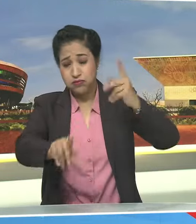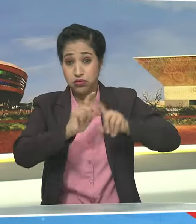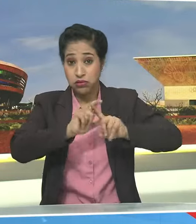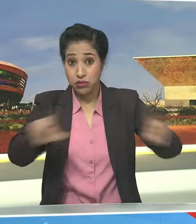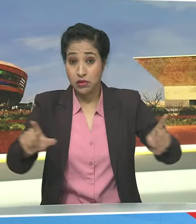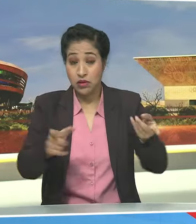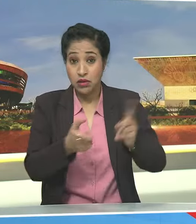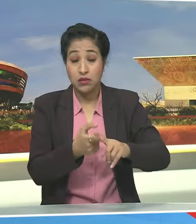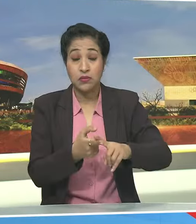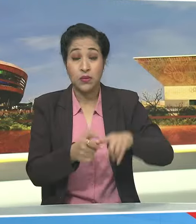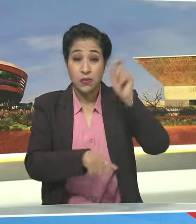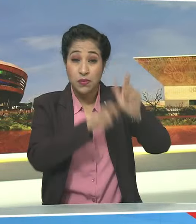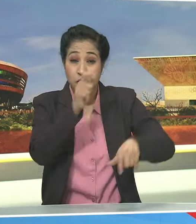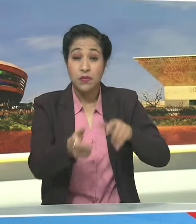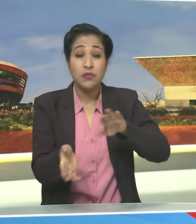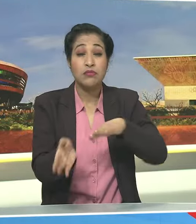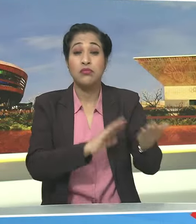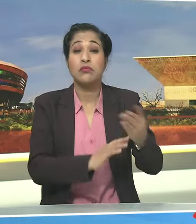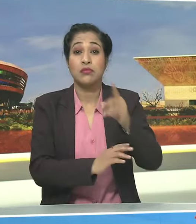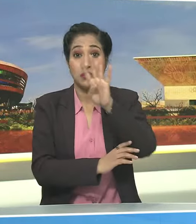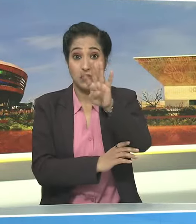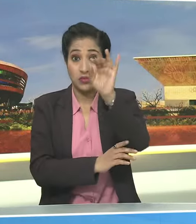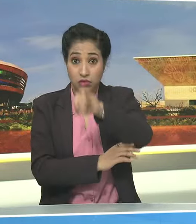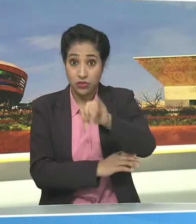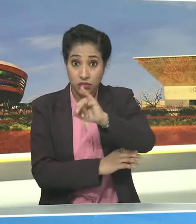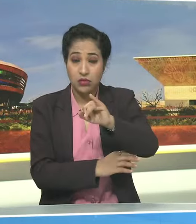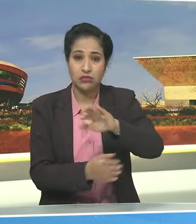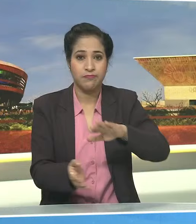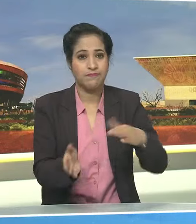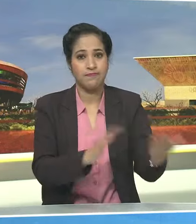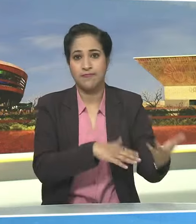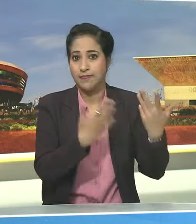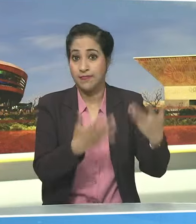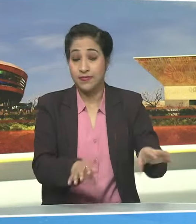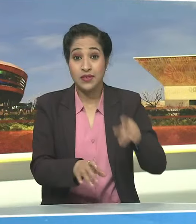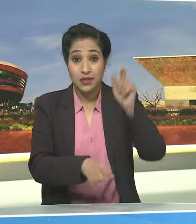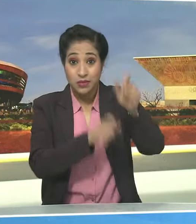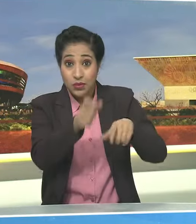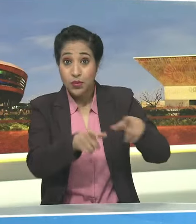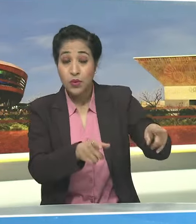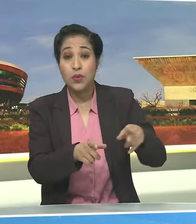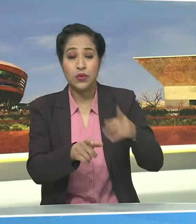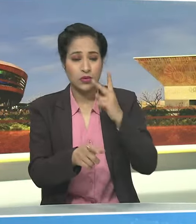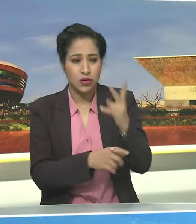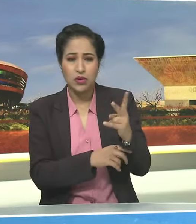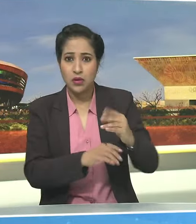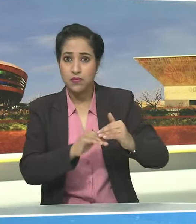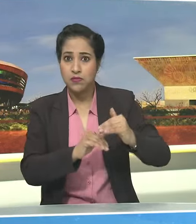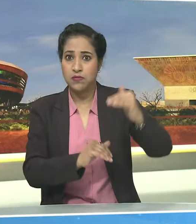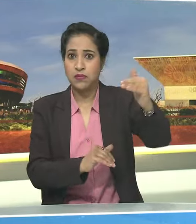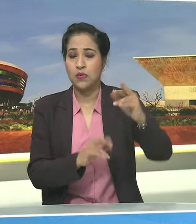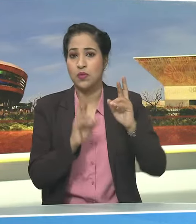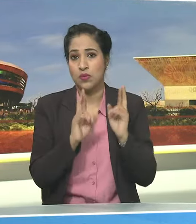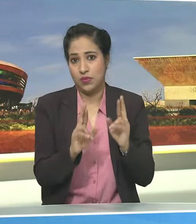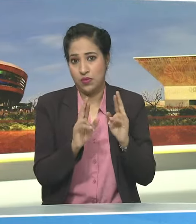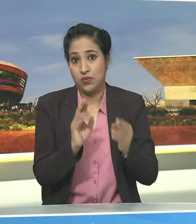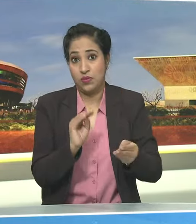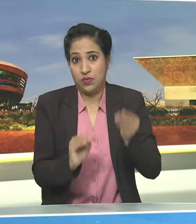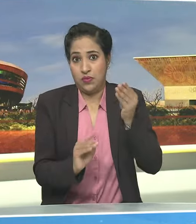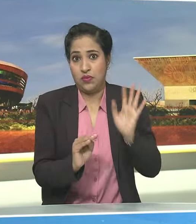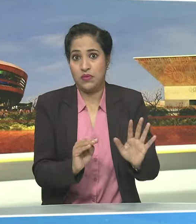से अब तक 46 लोगों की मौत हुई है है मृतकों की संख्या के बढ़ने की आशंका